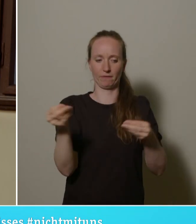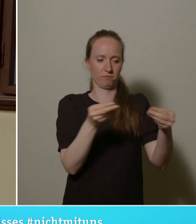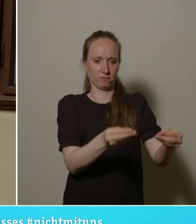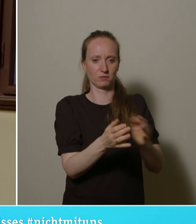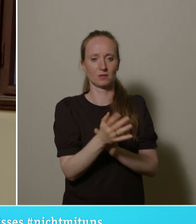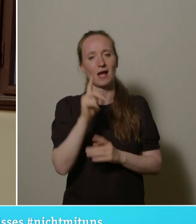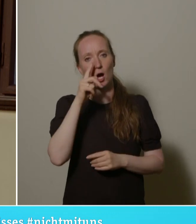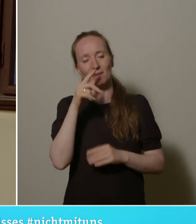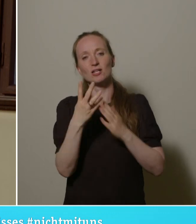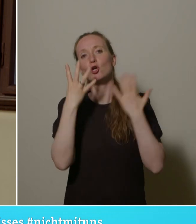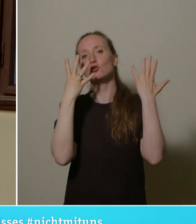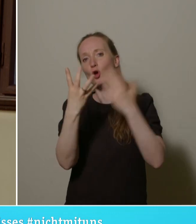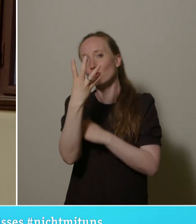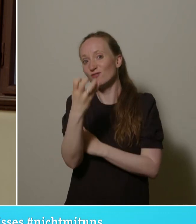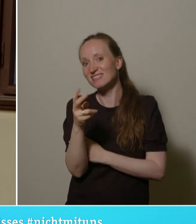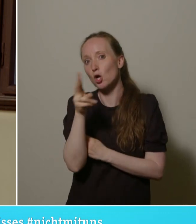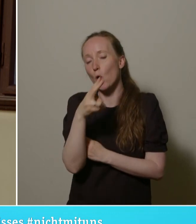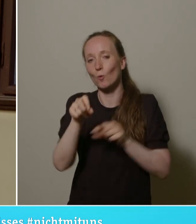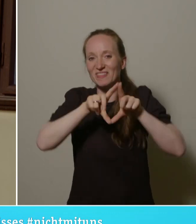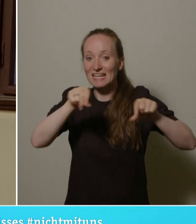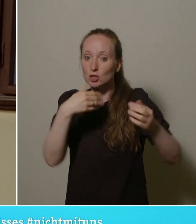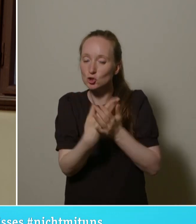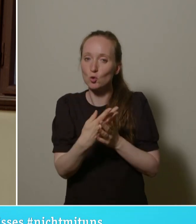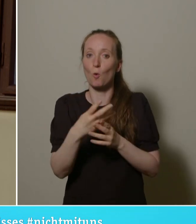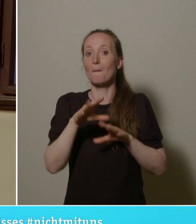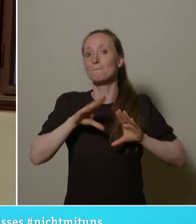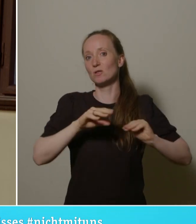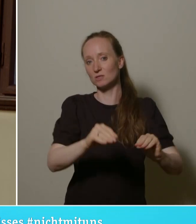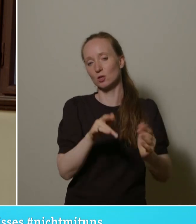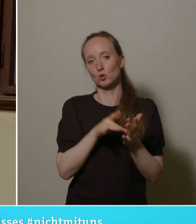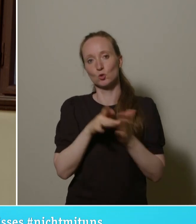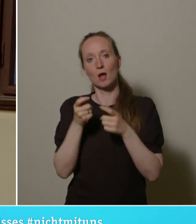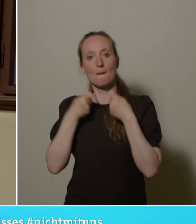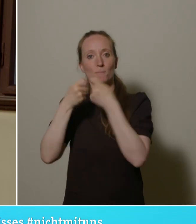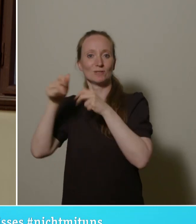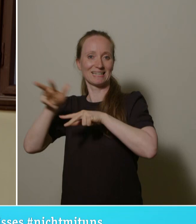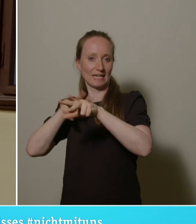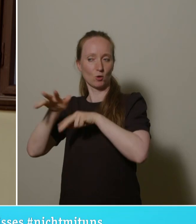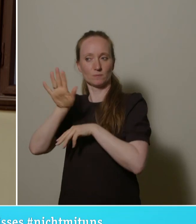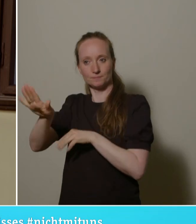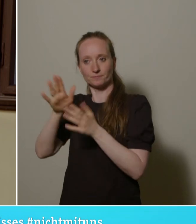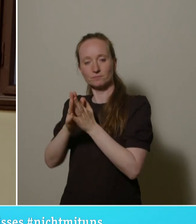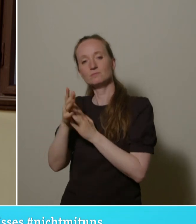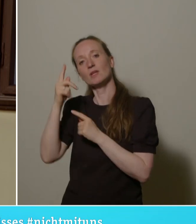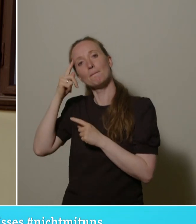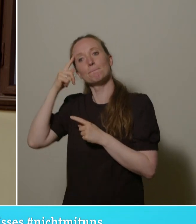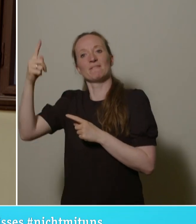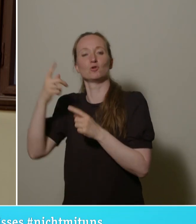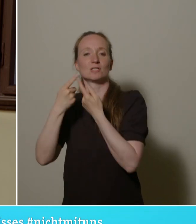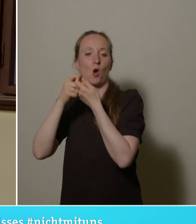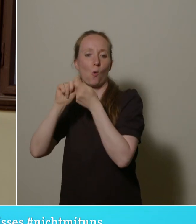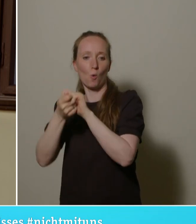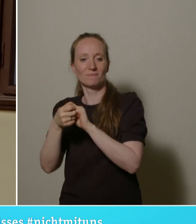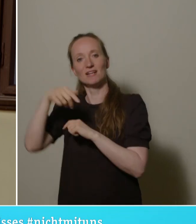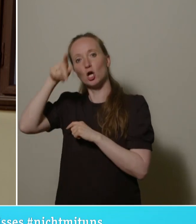bei dem Sprachgebrauch 49-Euro-Ticket bleiben, weil es gibt nämlich Interessenten in der Bundesregierung, die das ganz bewusst Deutschland-Ticket nennen, damit